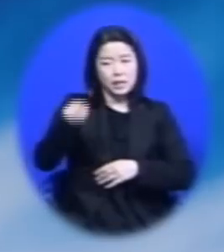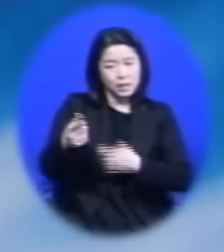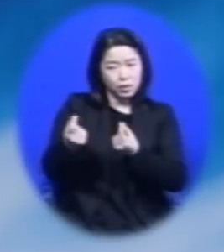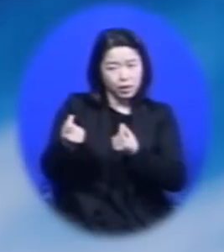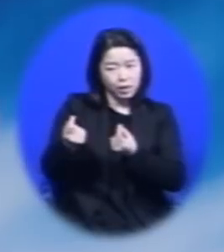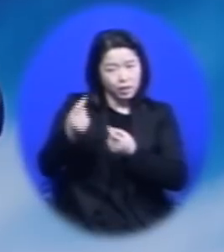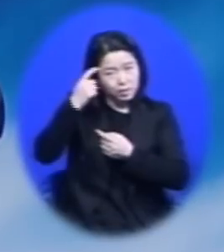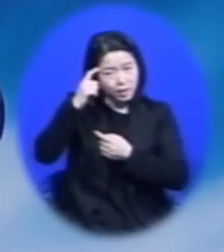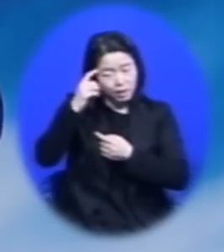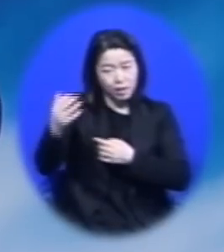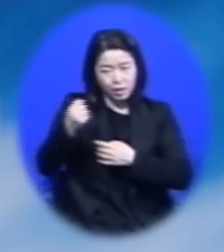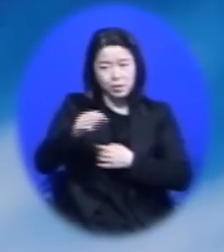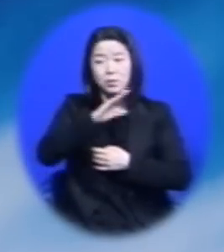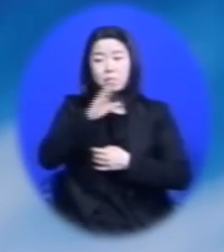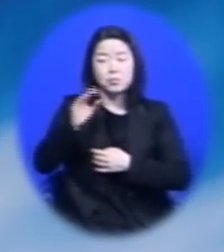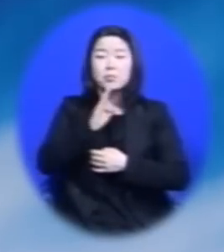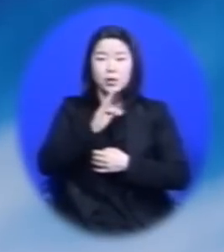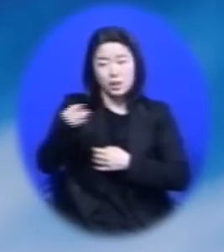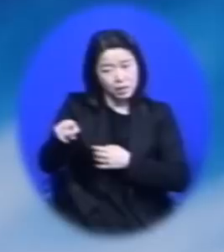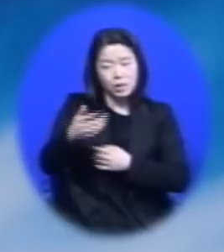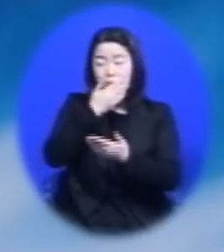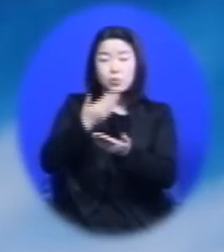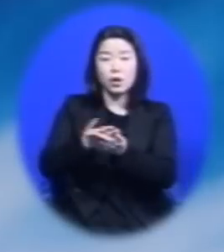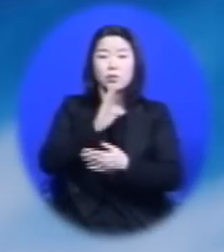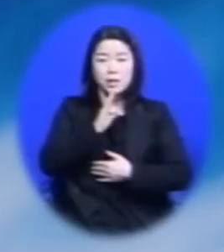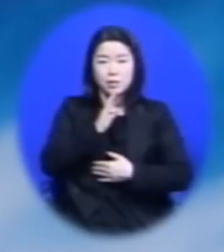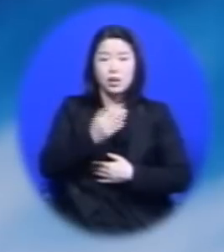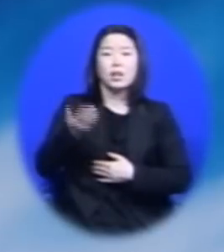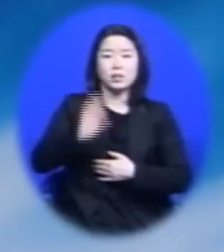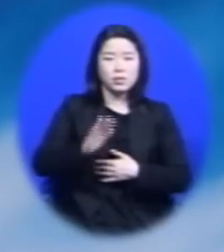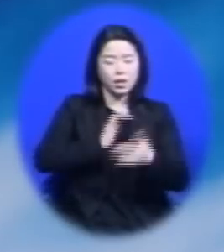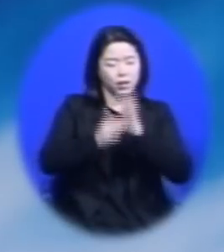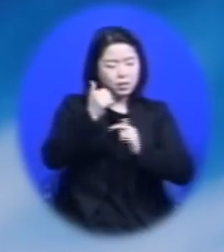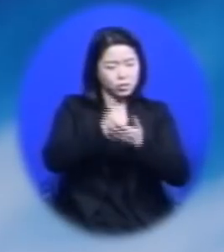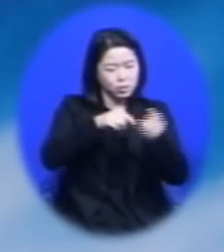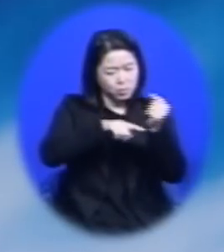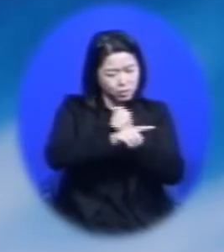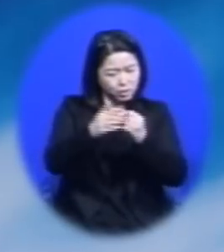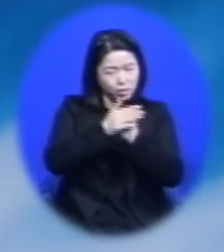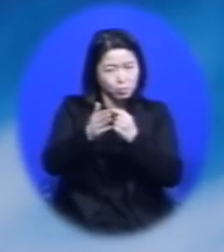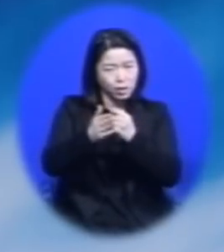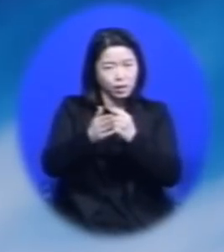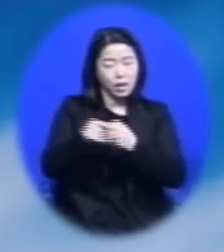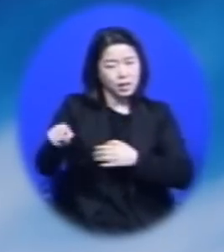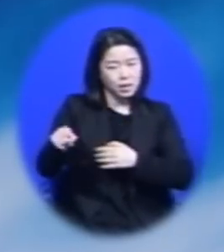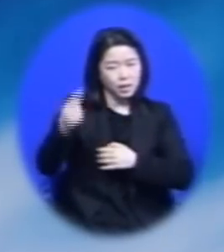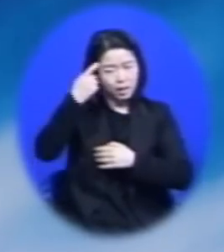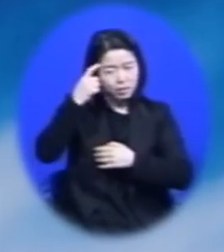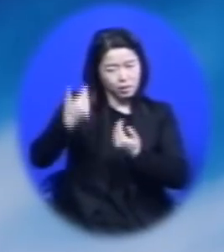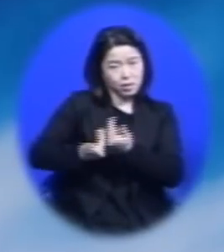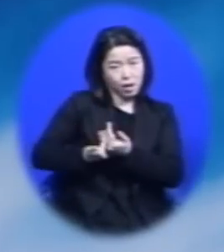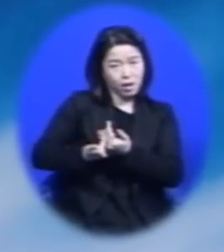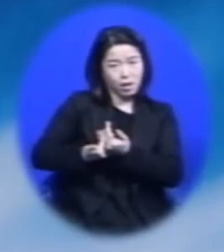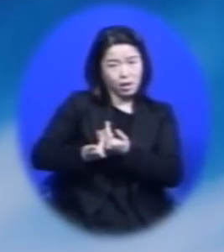옳아요 여러분의 생각하기에는 이게 중요해요 그런데 예수님의 뜻이기 때문에 내 뜻과